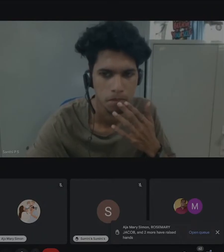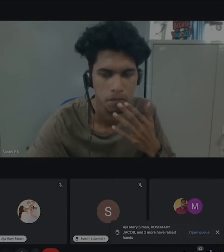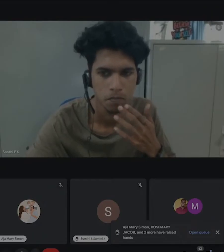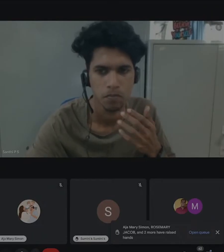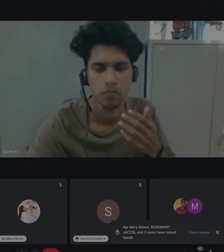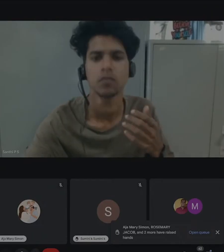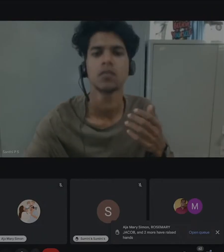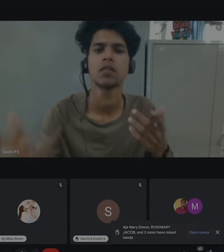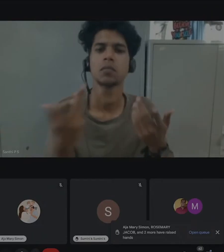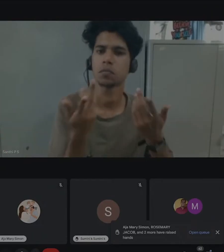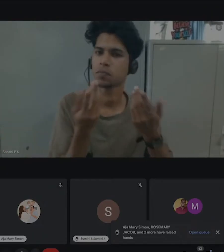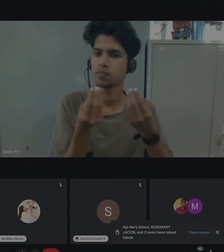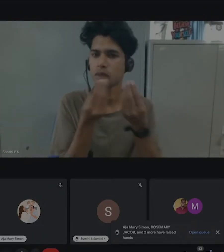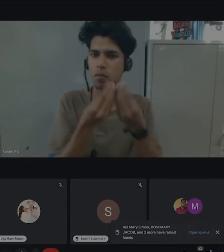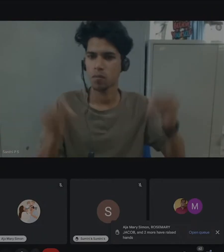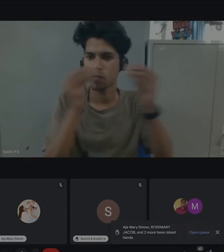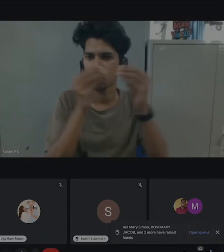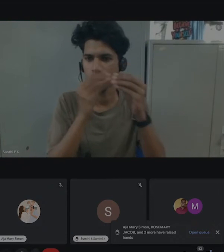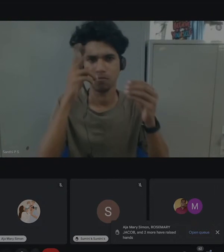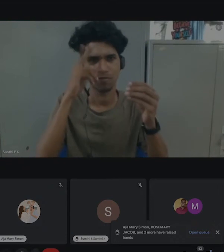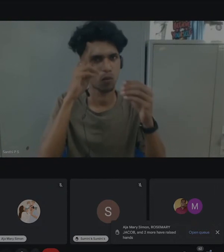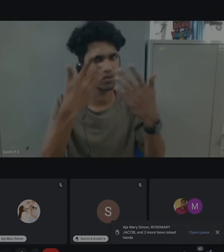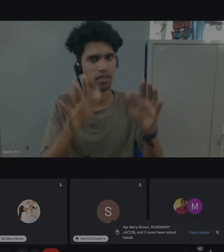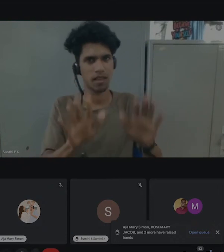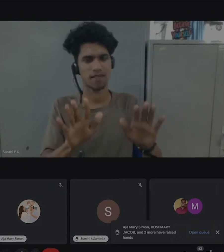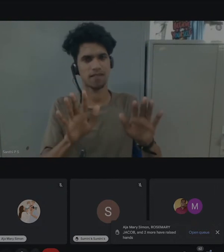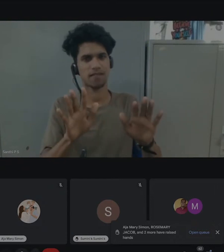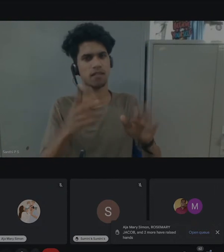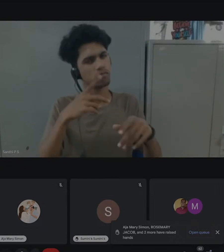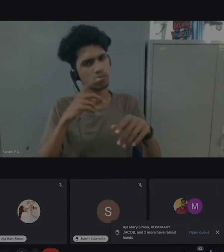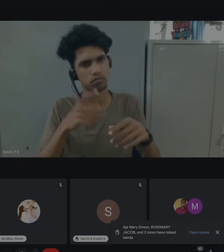മറ്റു ചോദ്യങ്ങൾ എന്തെങ്കിലും ഉണ്ടെങ്കിൽ ചോദിക്കാവുന്നതാണ്.